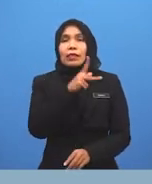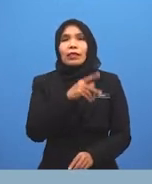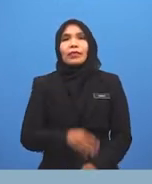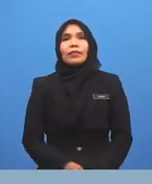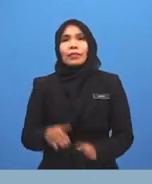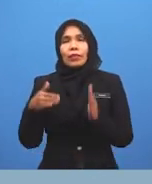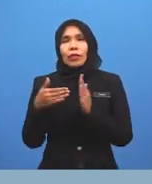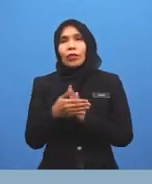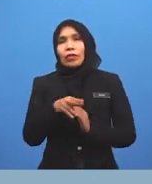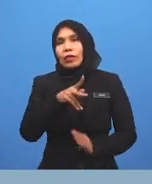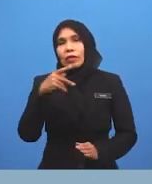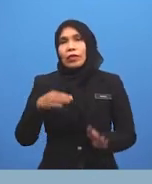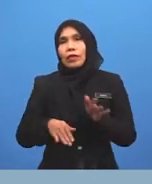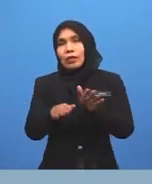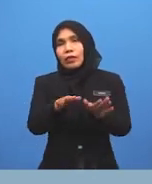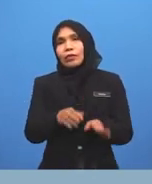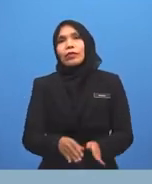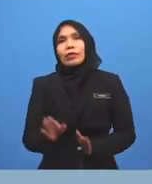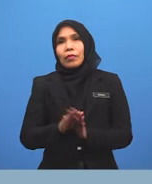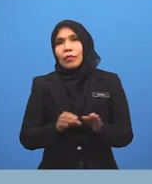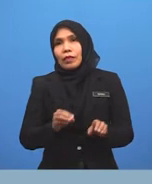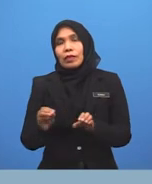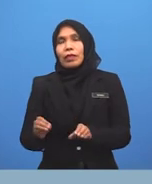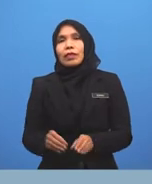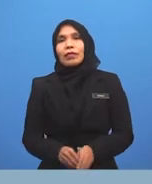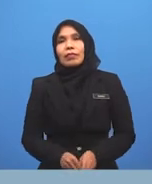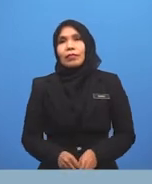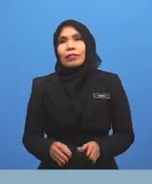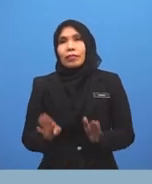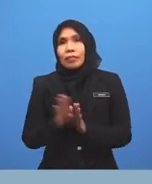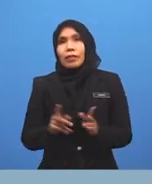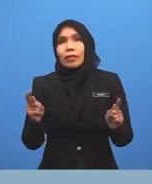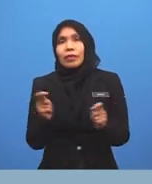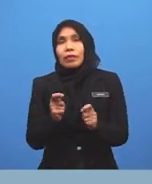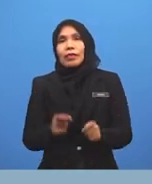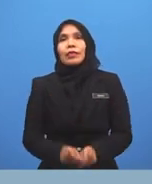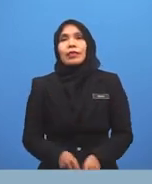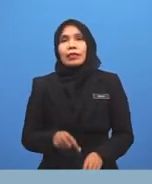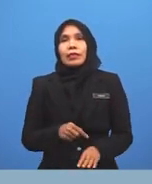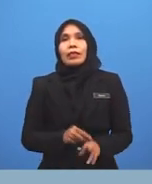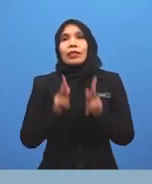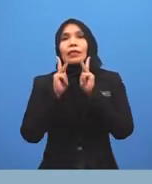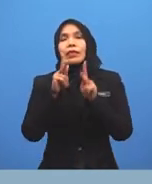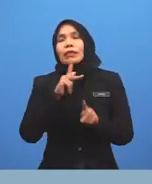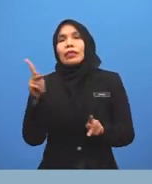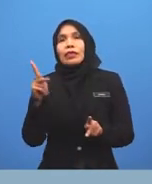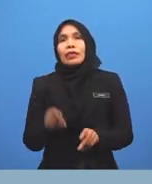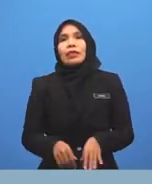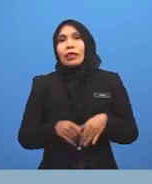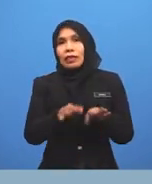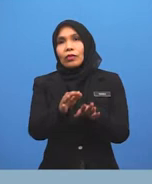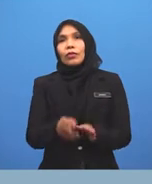Oleh kerana arus bergerak dalam dua arah yang bertentangan, dikatakan arus ulang-alik